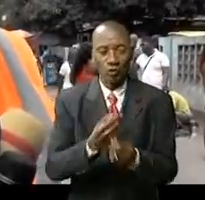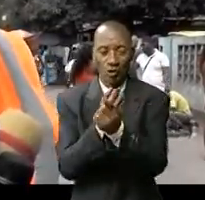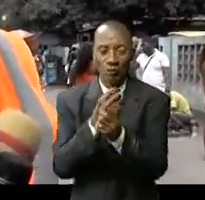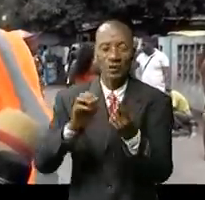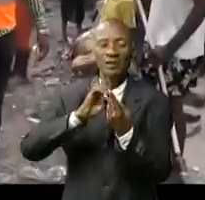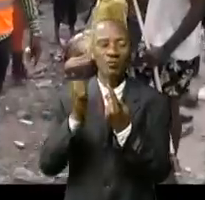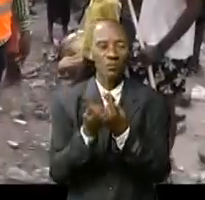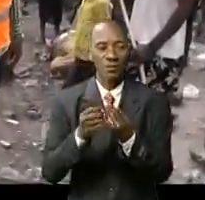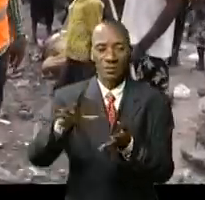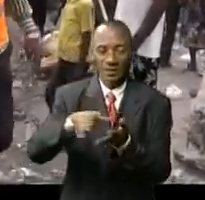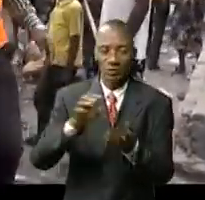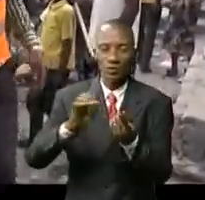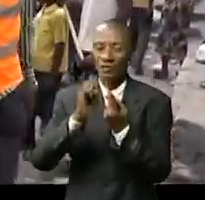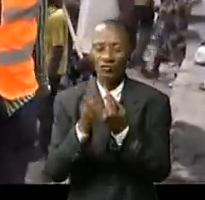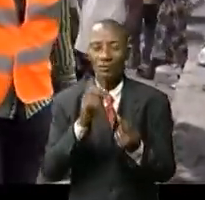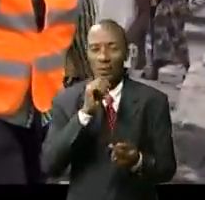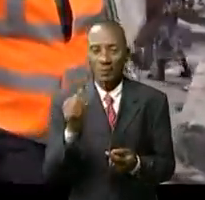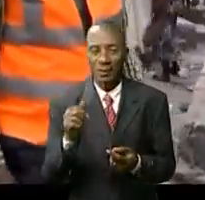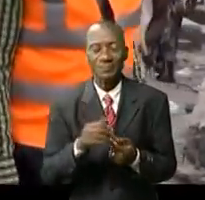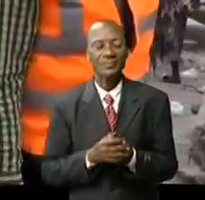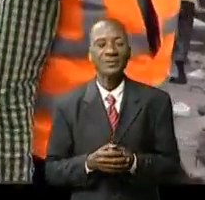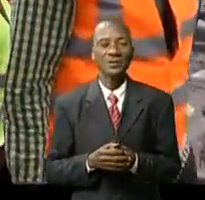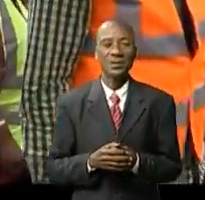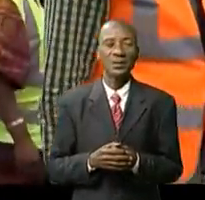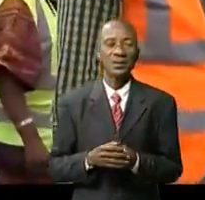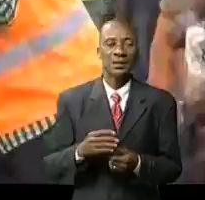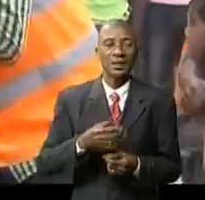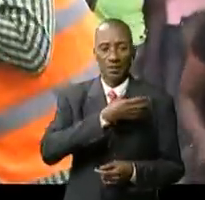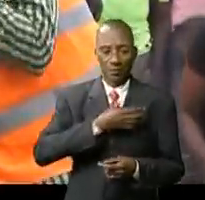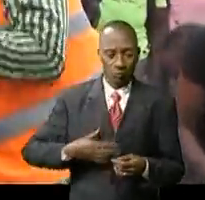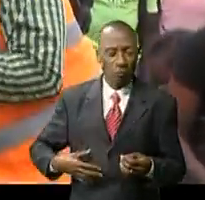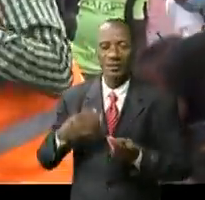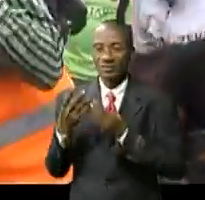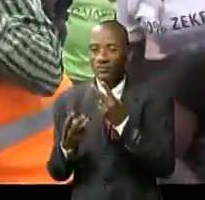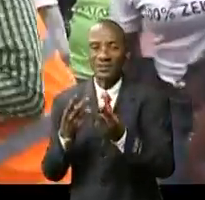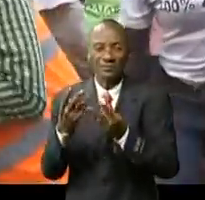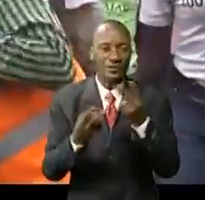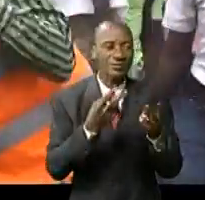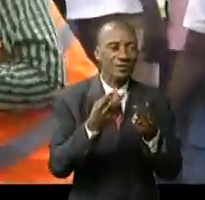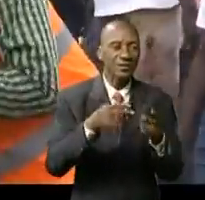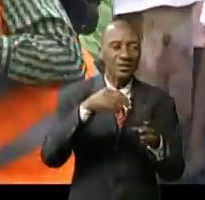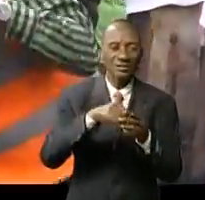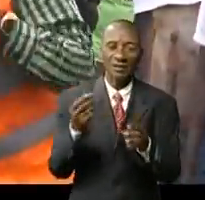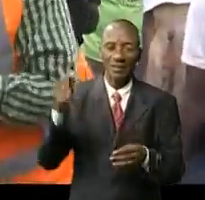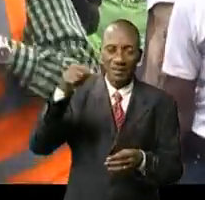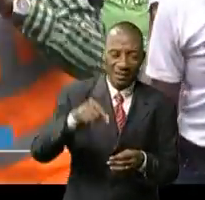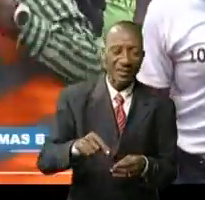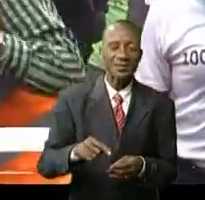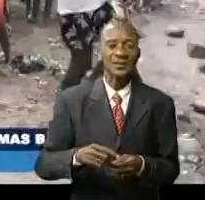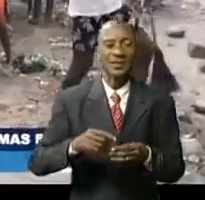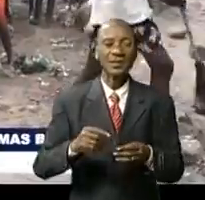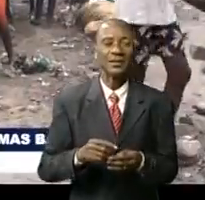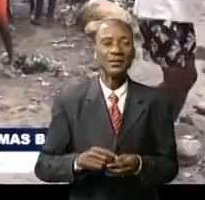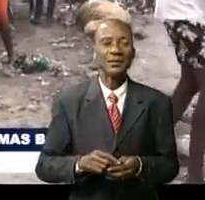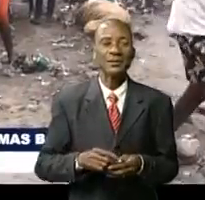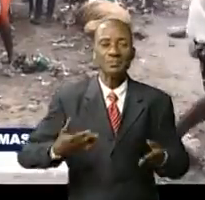détruire l'environnement. Le bourgmestre a clôturé ses activités de Kimbopeto par les quartiers Bisengo et Adula en